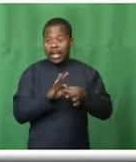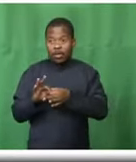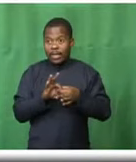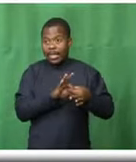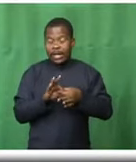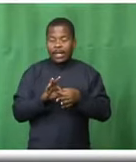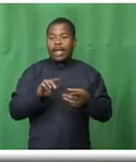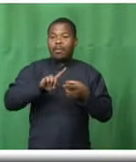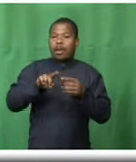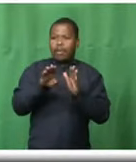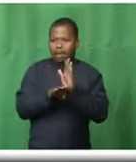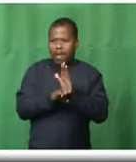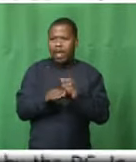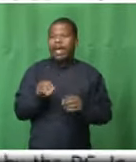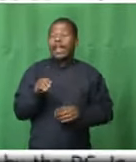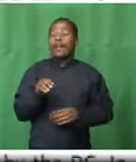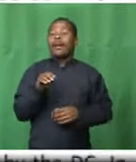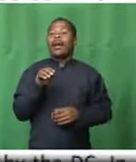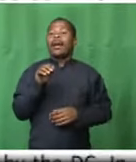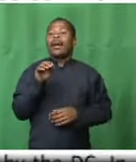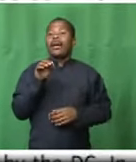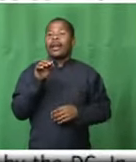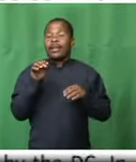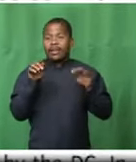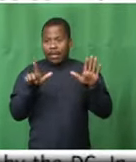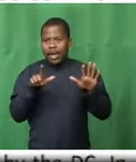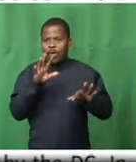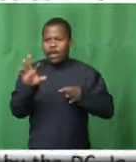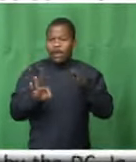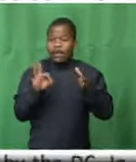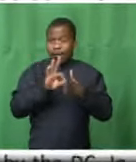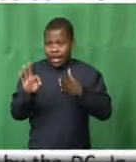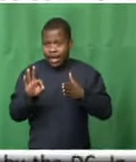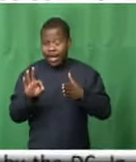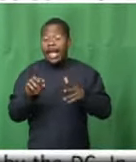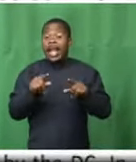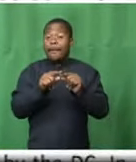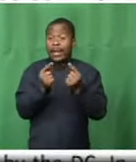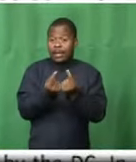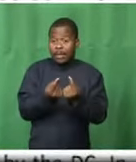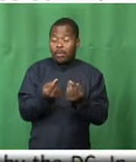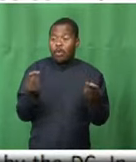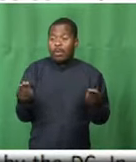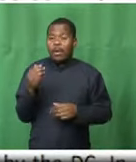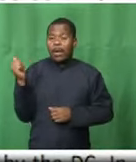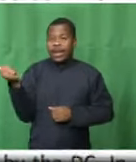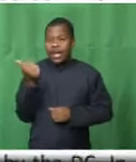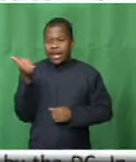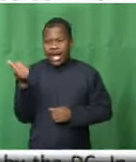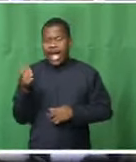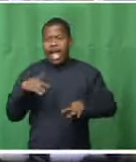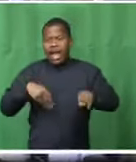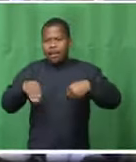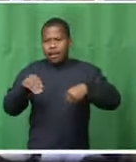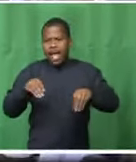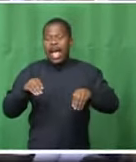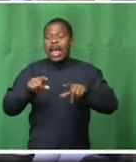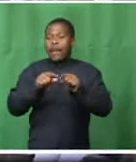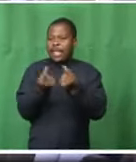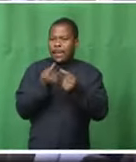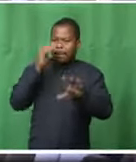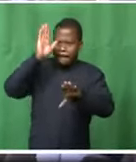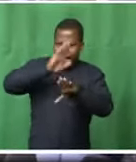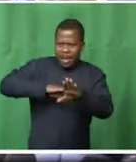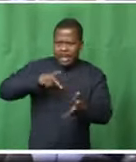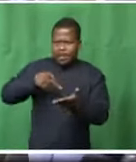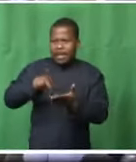ngaphansi kwa-Article 7 uyaveta ukuthi kungathiphathi kahle kwabalandzeli belicembu thite kugcina kubona lawo macembu ahlawuliswa. Inhlangano